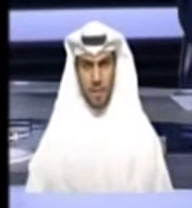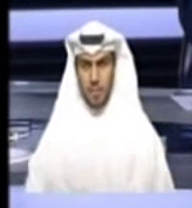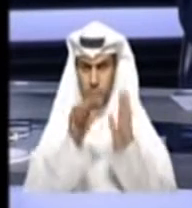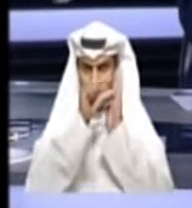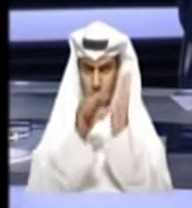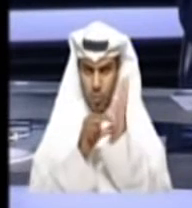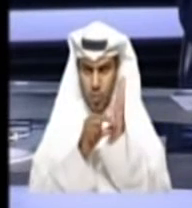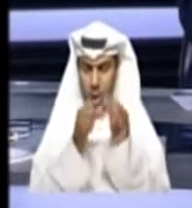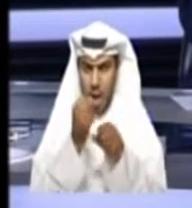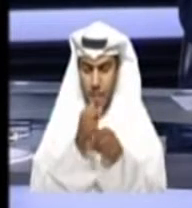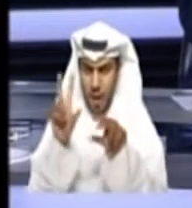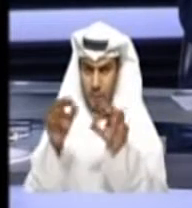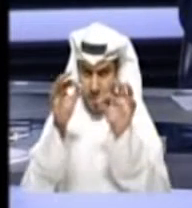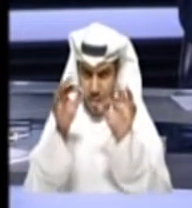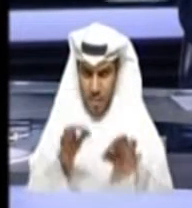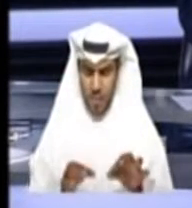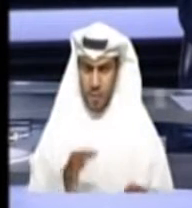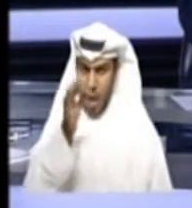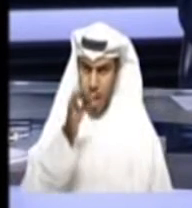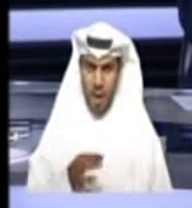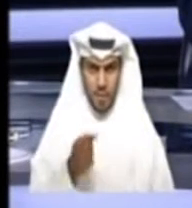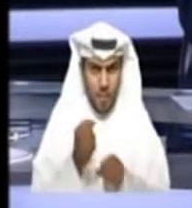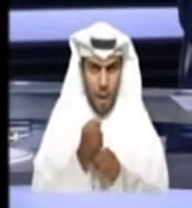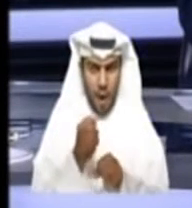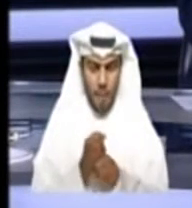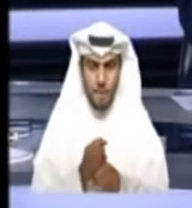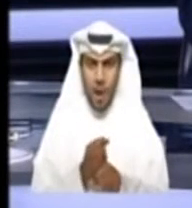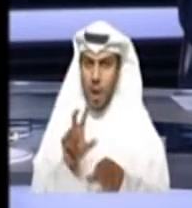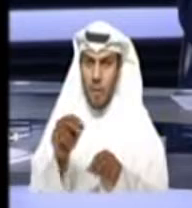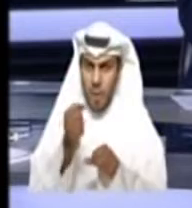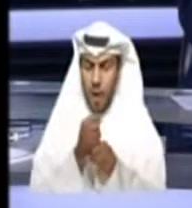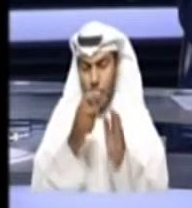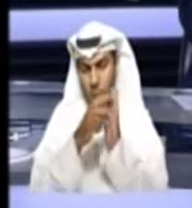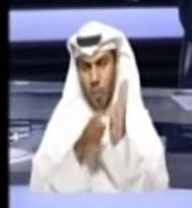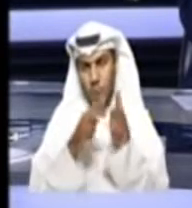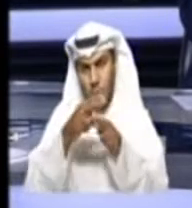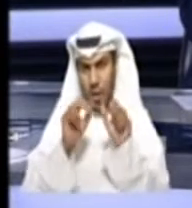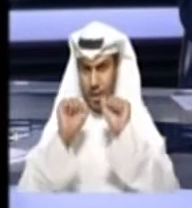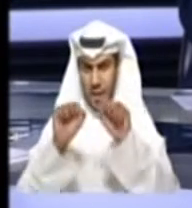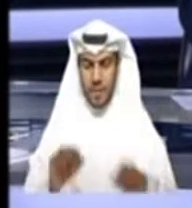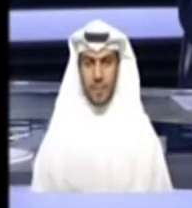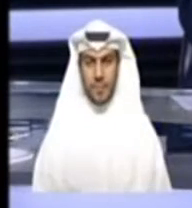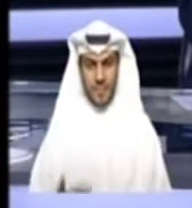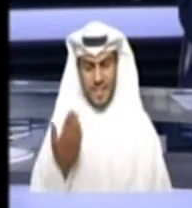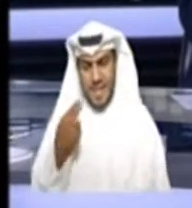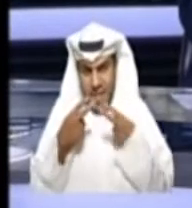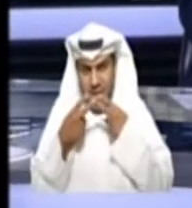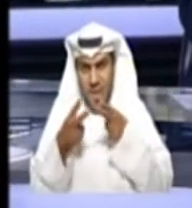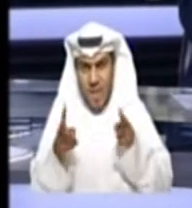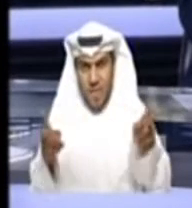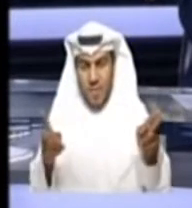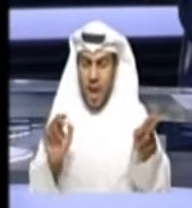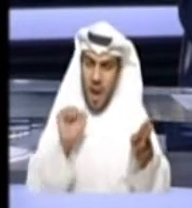ثابت والإيمان بالعمل البرلماني راسخ. وأضاف سموه حفظه الله خلال افتتاحه لدور الانعقاد